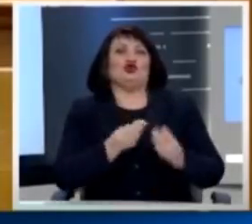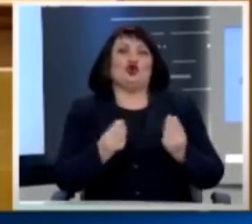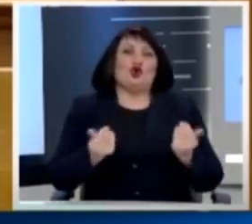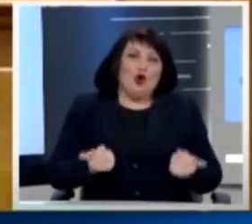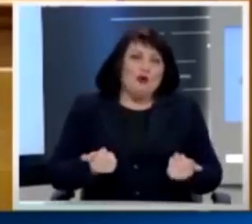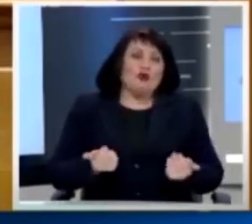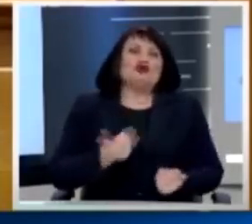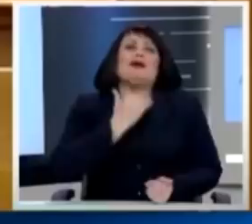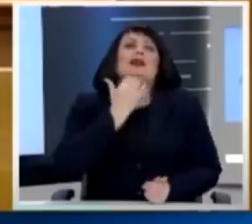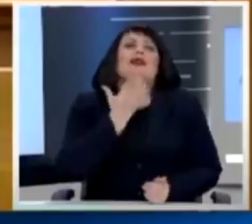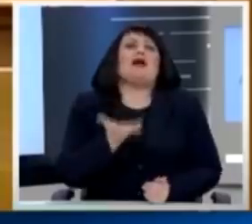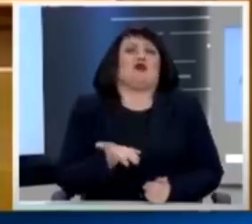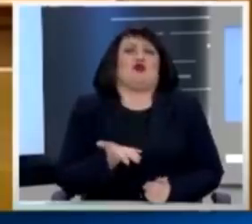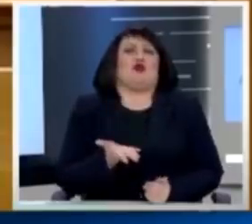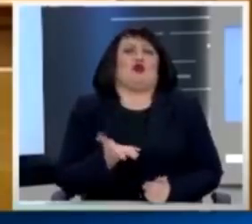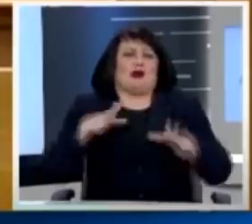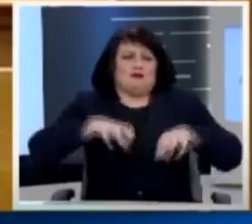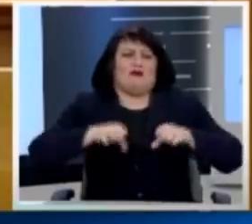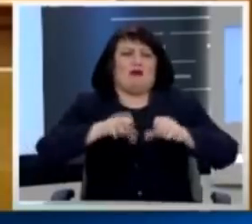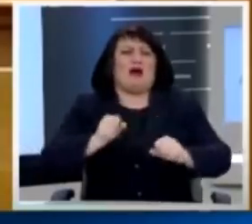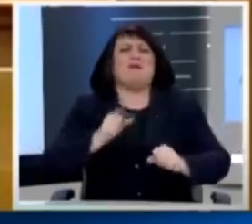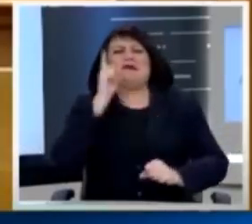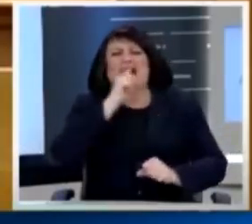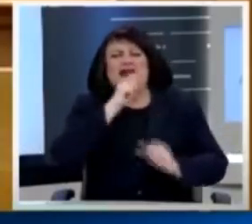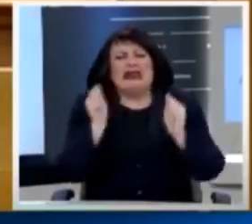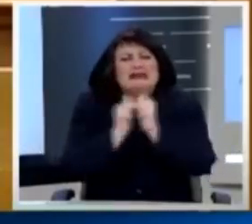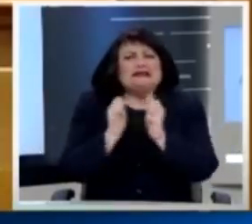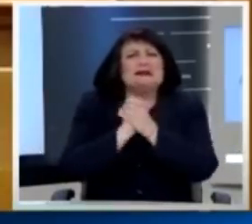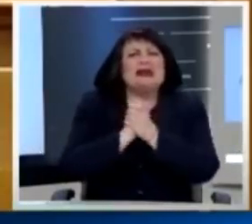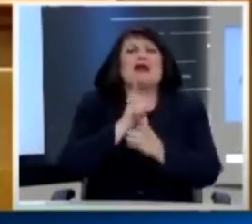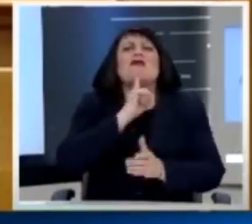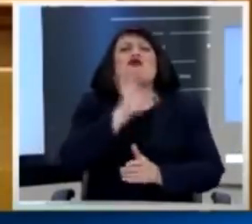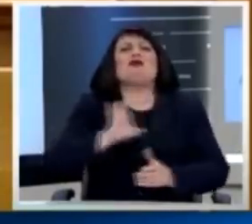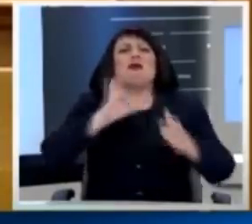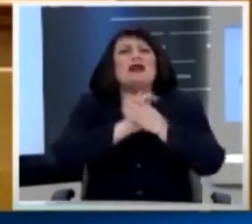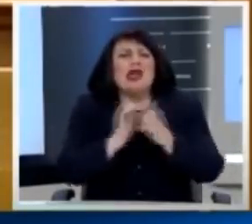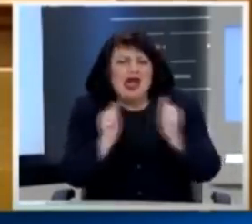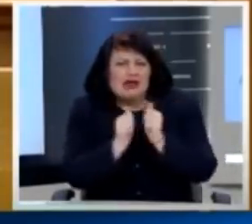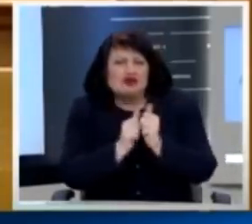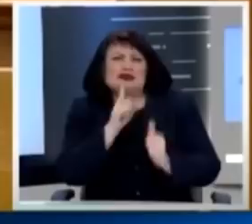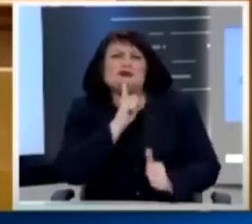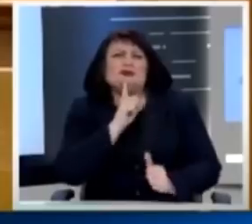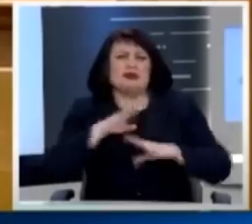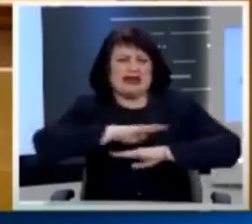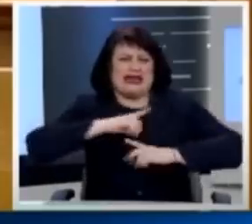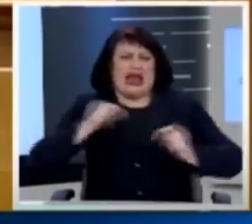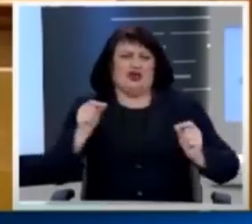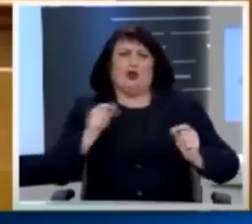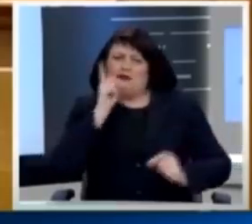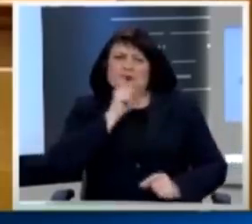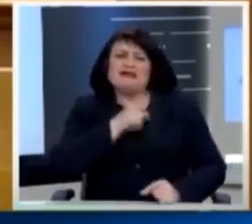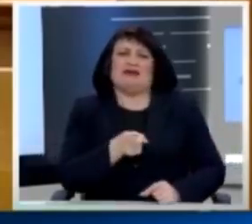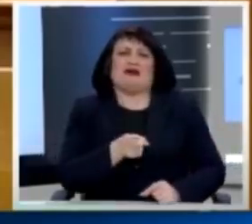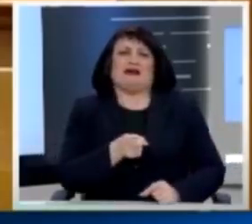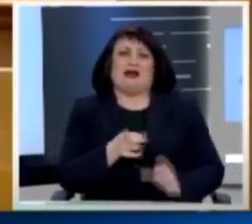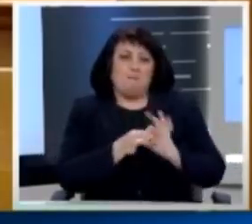βέβαια στα δεσμά υπεριαλιστικών λικοσυμμαχιών όπως είναι η Ευρωπαϊκή Ένωση, όπως είναι το ΝΑΤΟ. Η